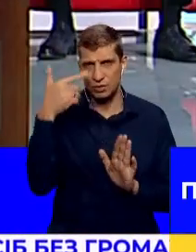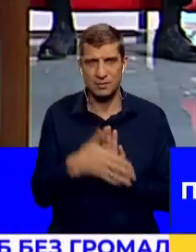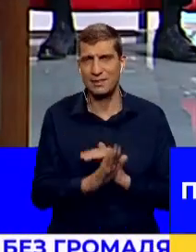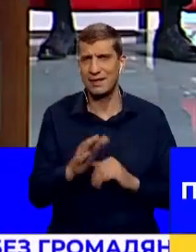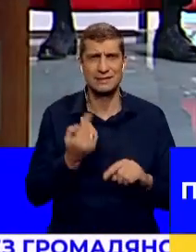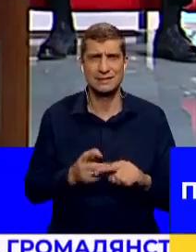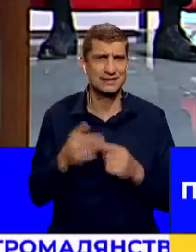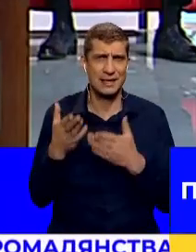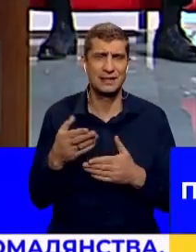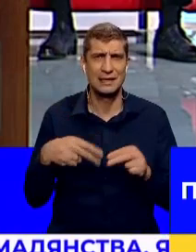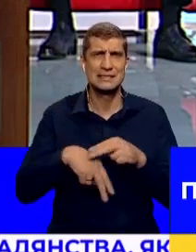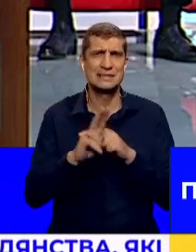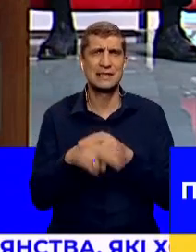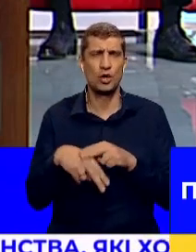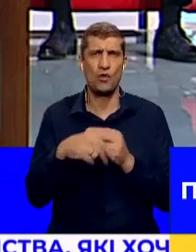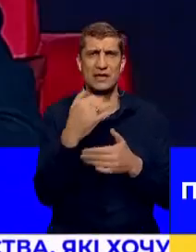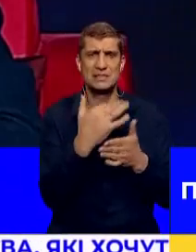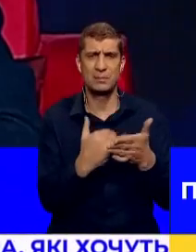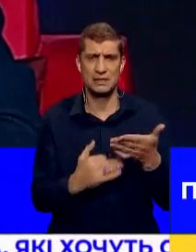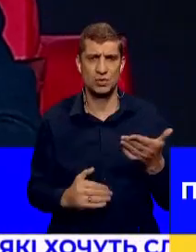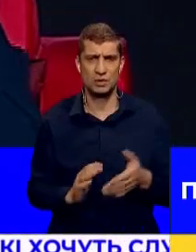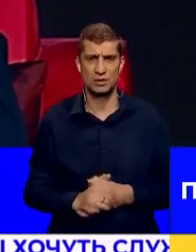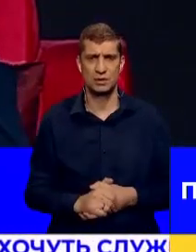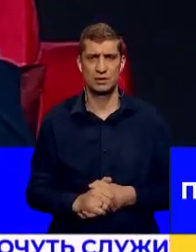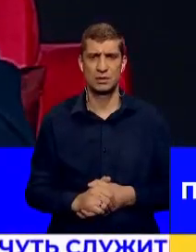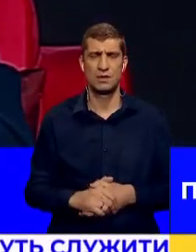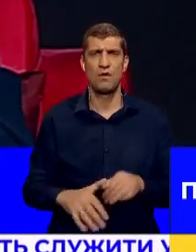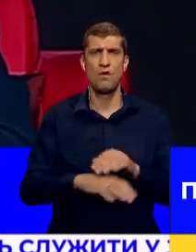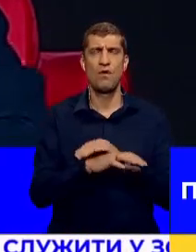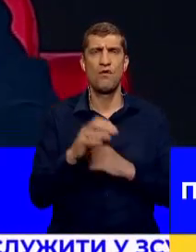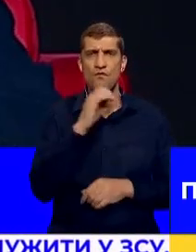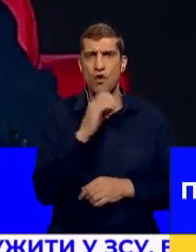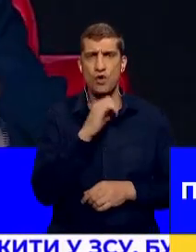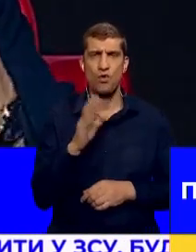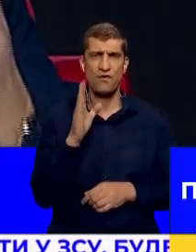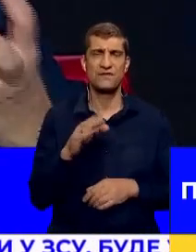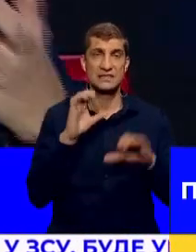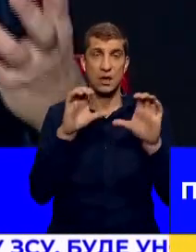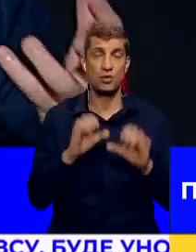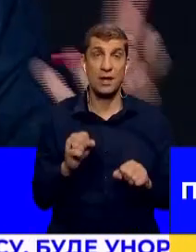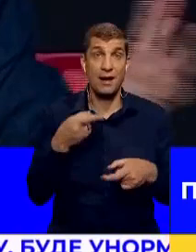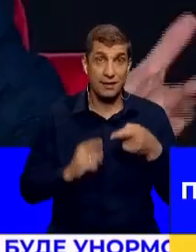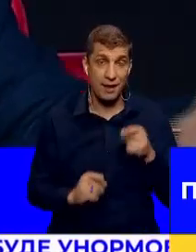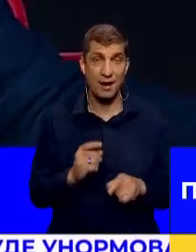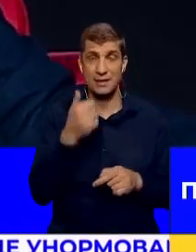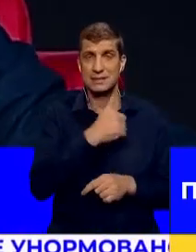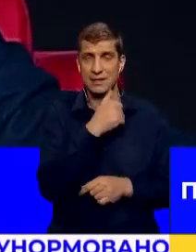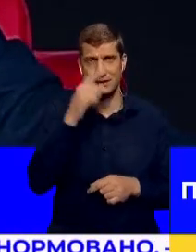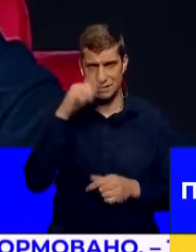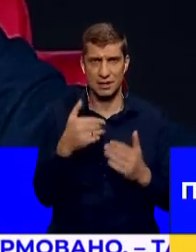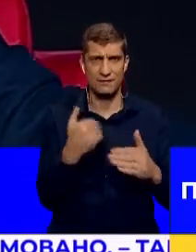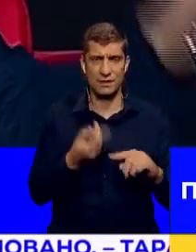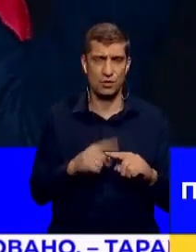цей цирковий список воров в законі, а реальні секрети, знаєте, від якого,